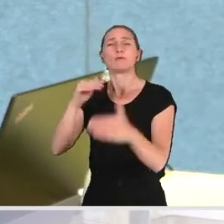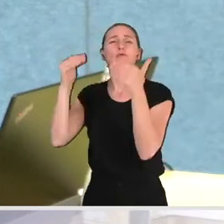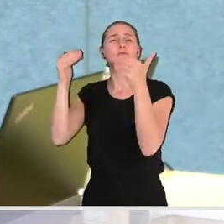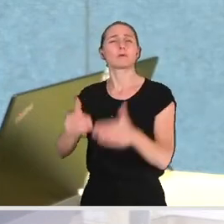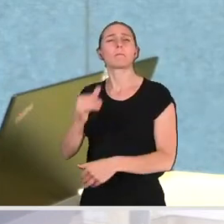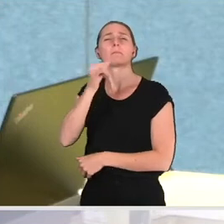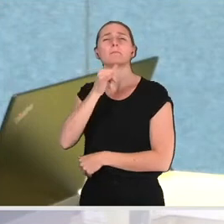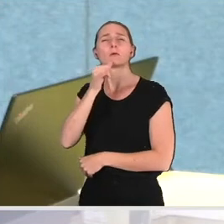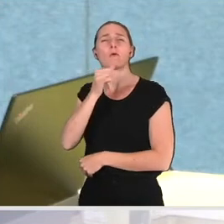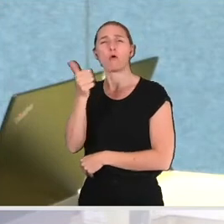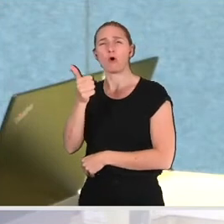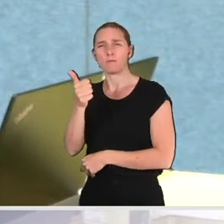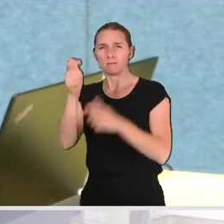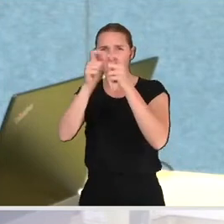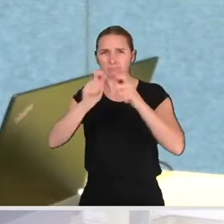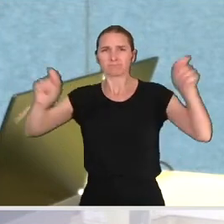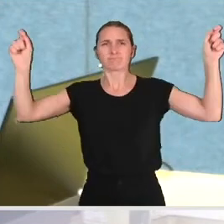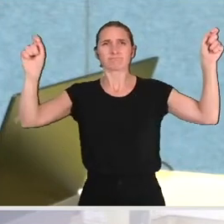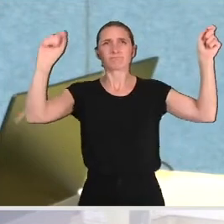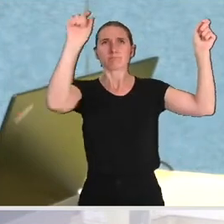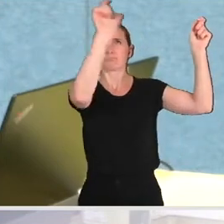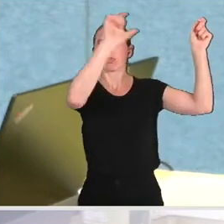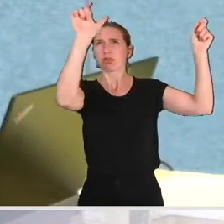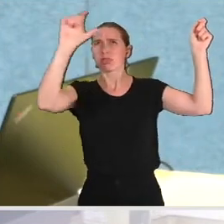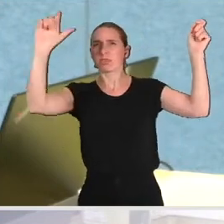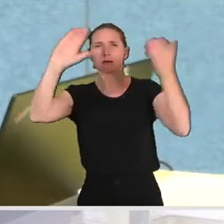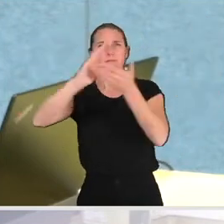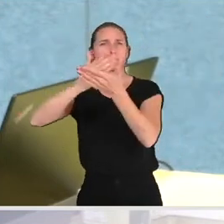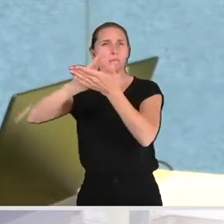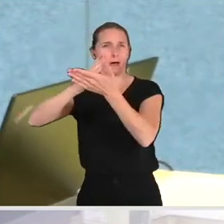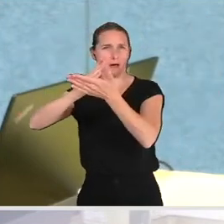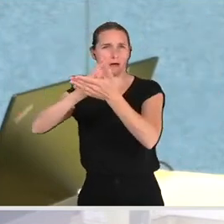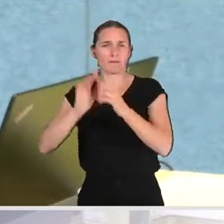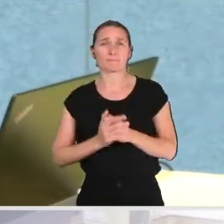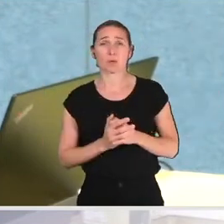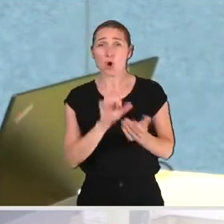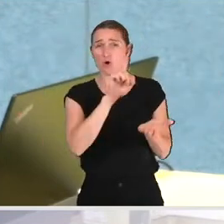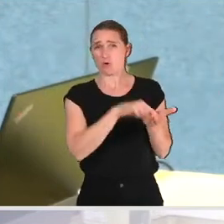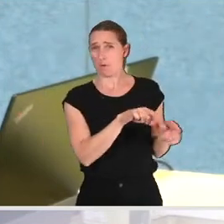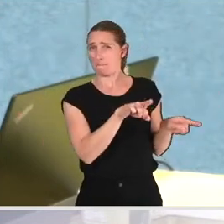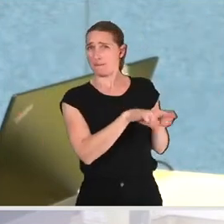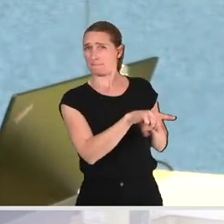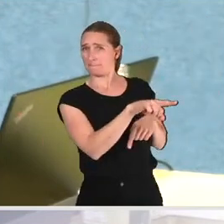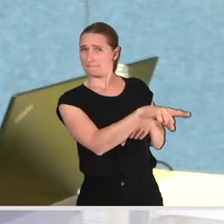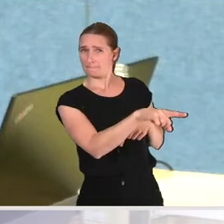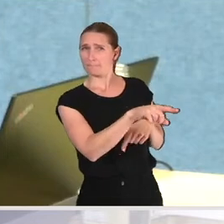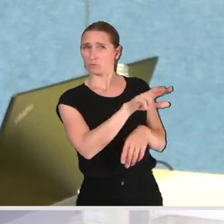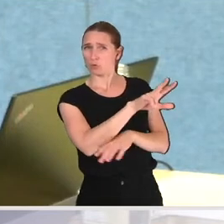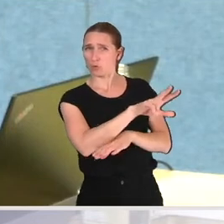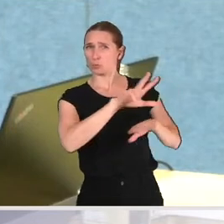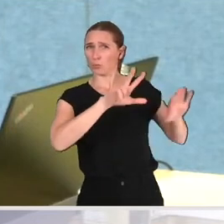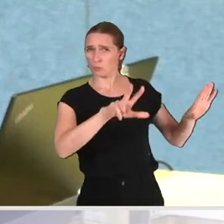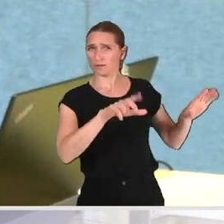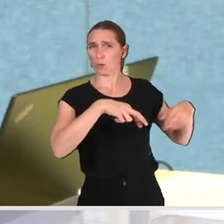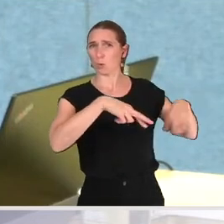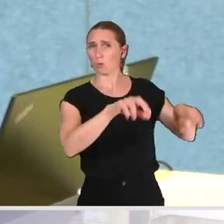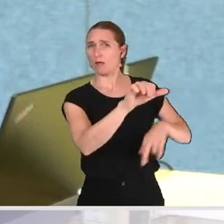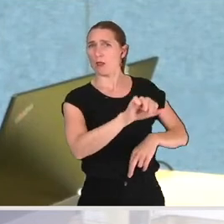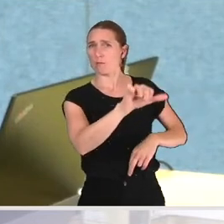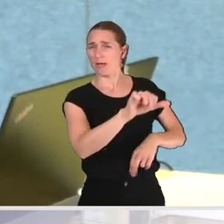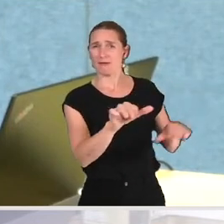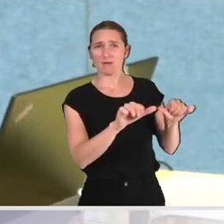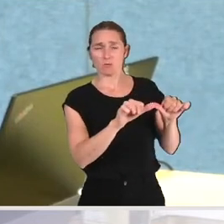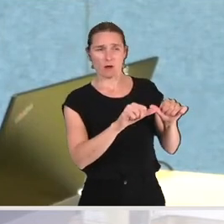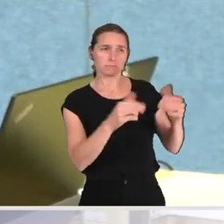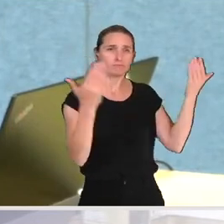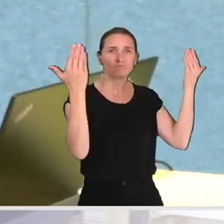leurs banderoles. C'est aussi au 38 d'Alembert qu'a été organisée la soirée de soutien aux 4 agresseurs Antifa